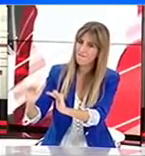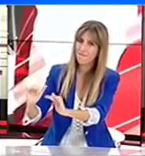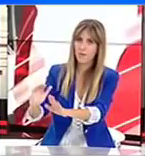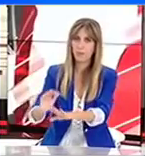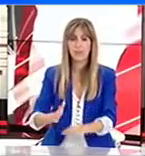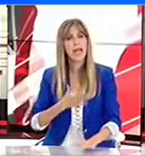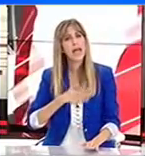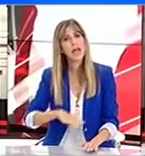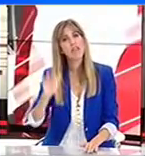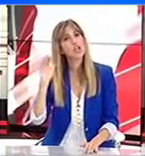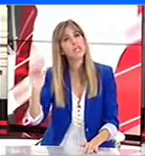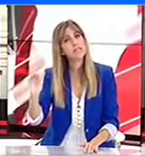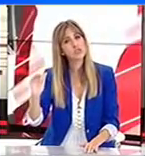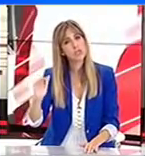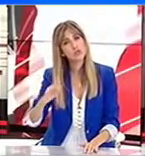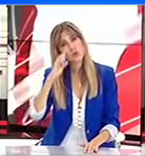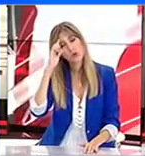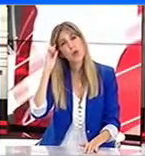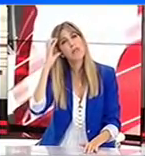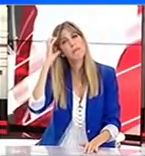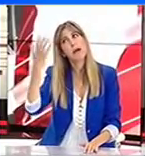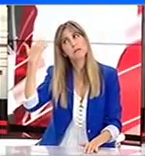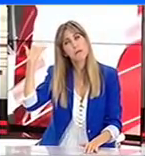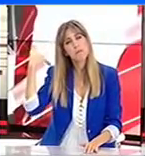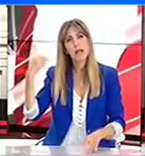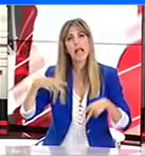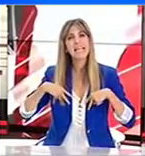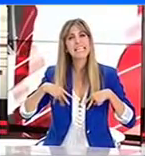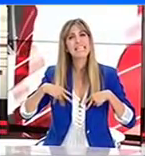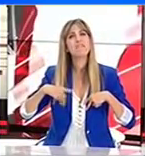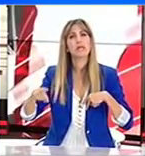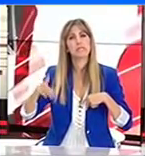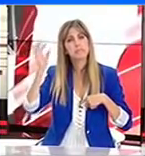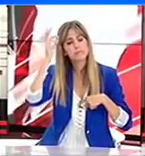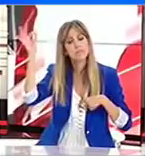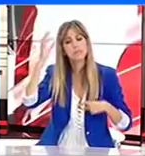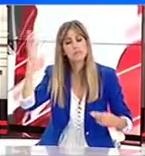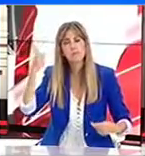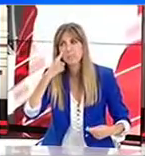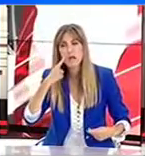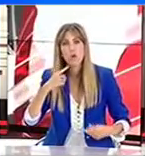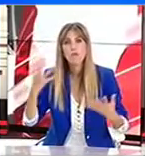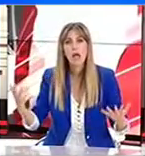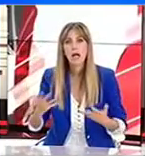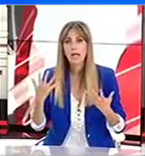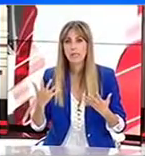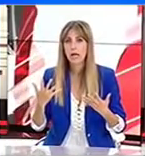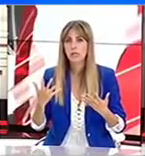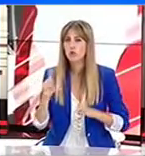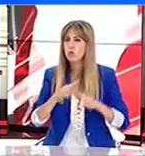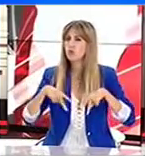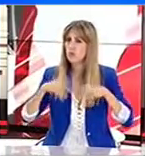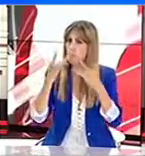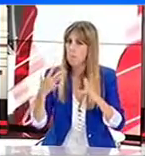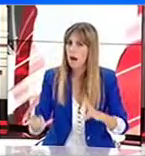πολλές κυβερνήσεις στις οποίες να έχει συμβεί αυτό, σε παρόμοιες τραγωδίες. Είτε με πυρκαγιές, είτε